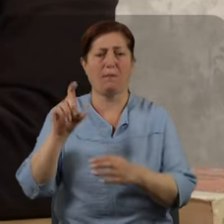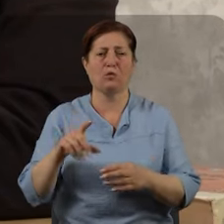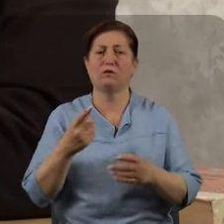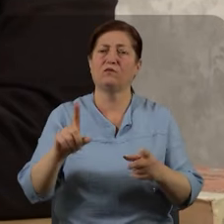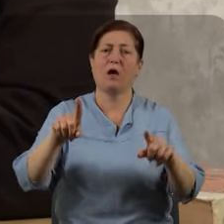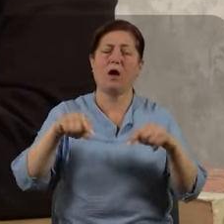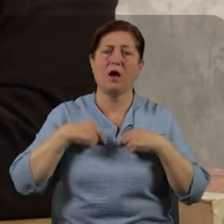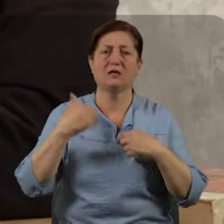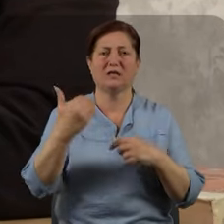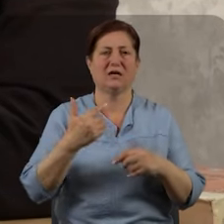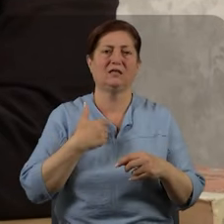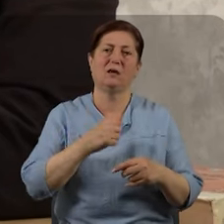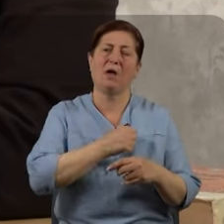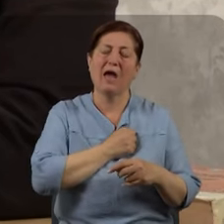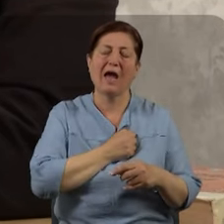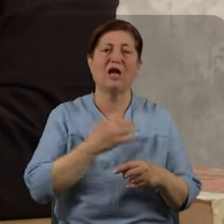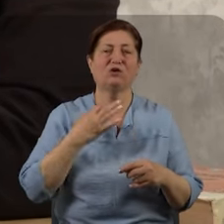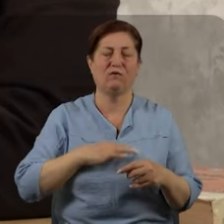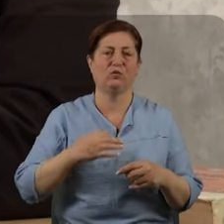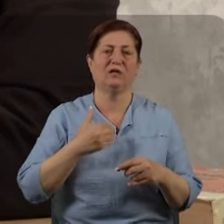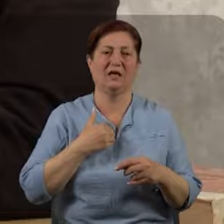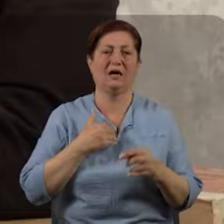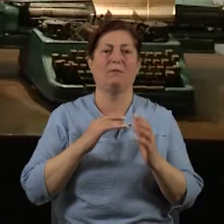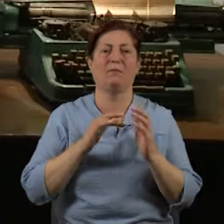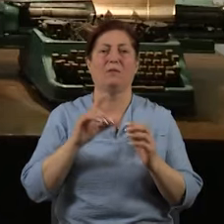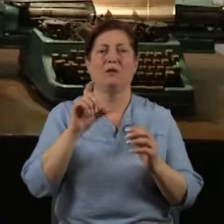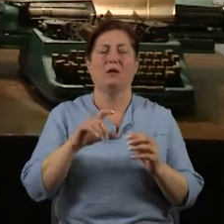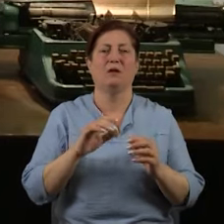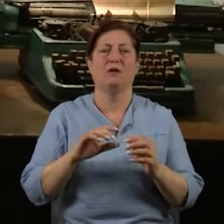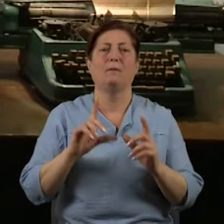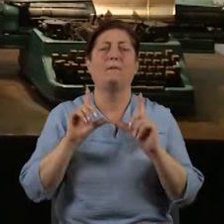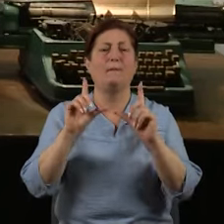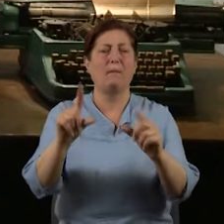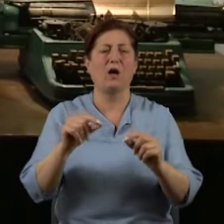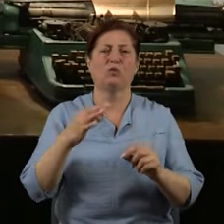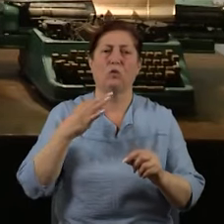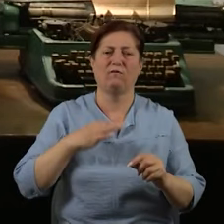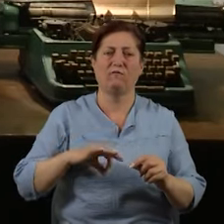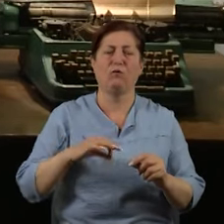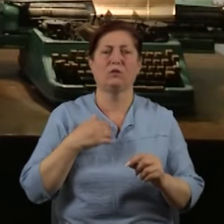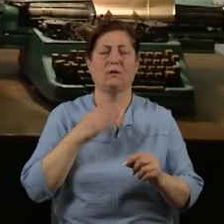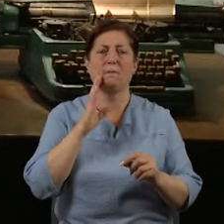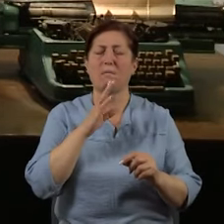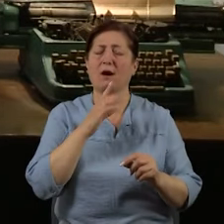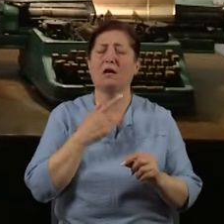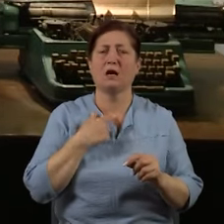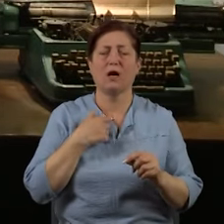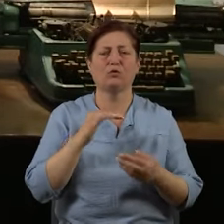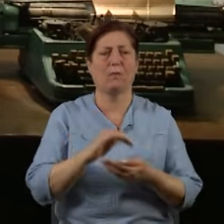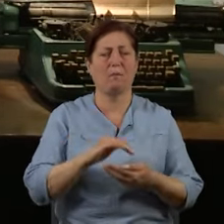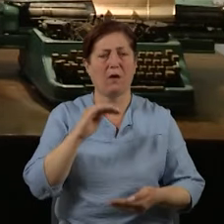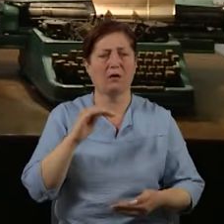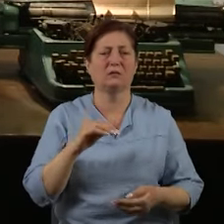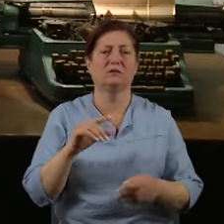հասնի, քեզ իմ խեղճ որդի, իմ պանդուխտ որդի, անուշ ծուխկելնի իմ հորոջախեն, մայրս կաղոթե մանկիկս գրկին,